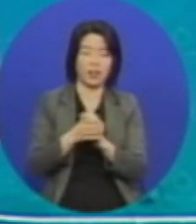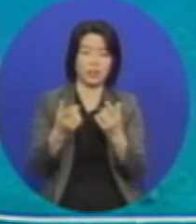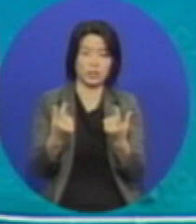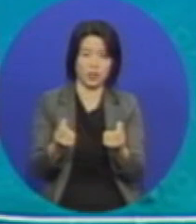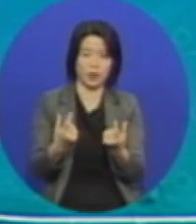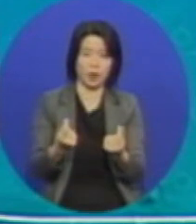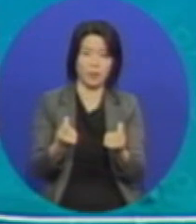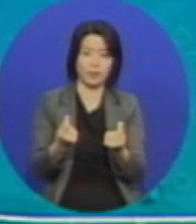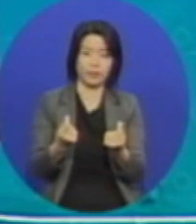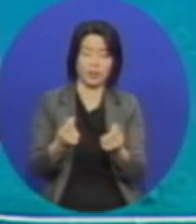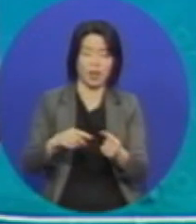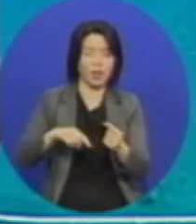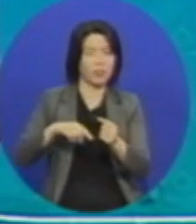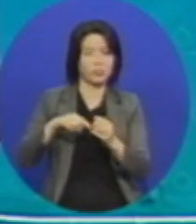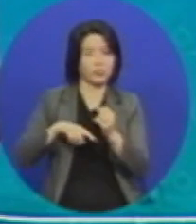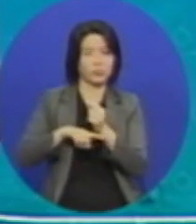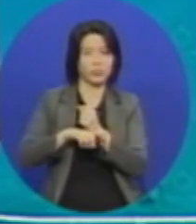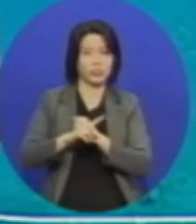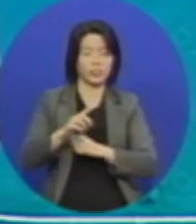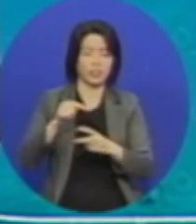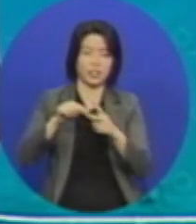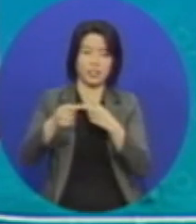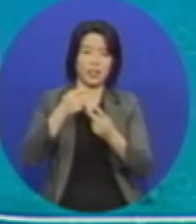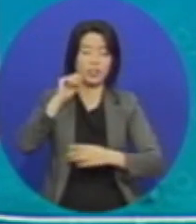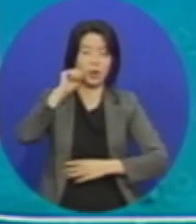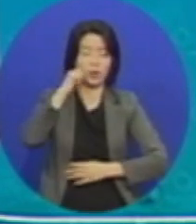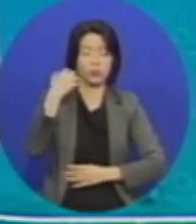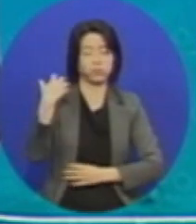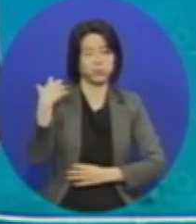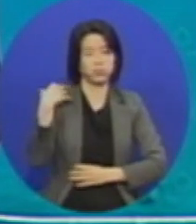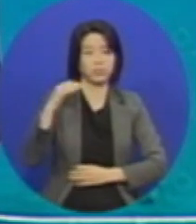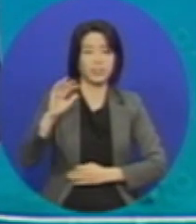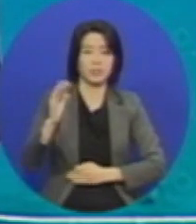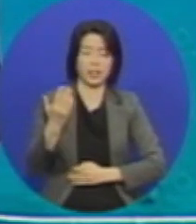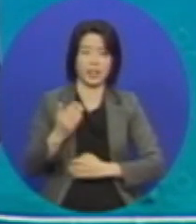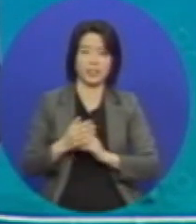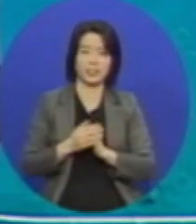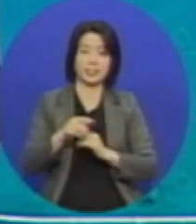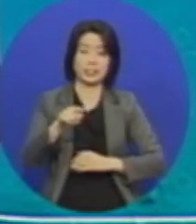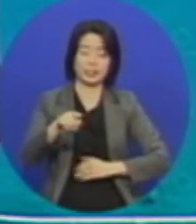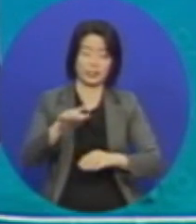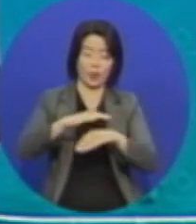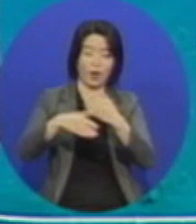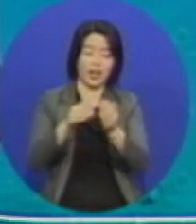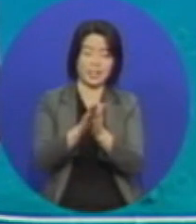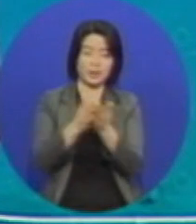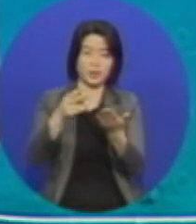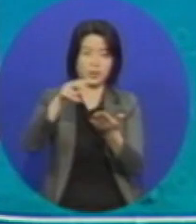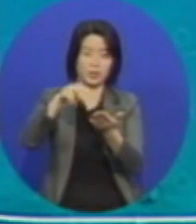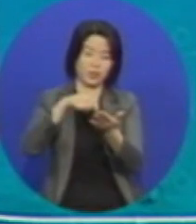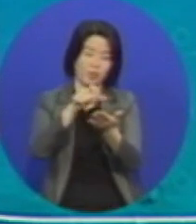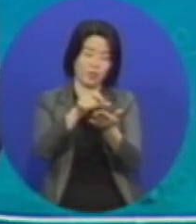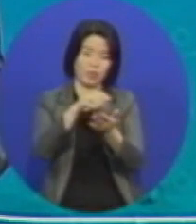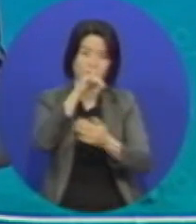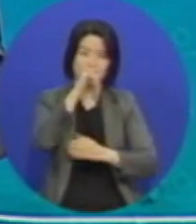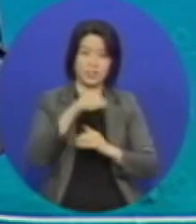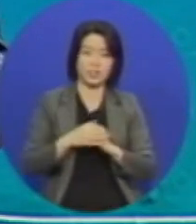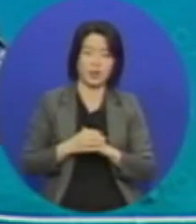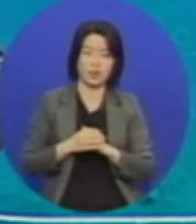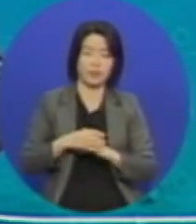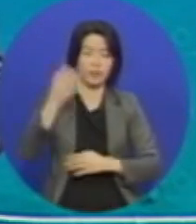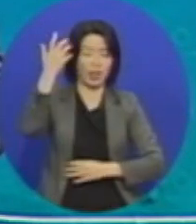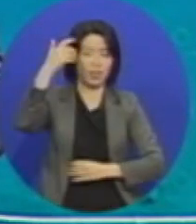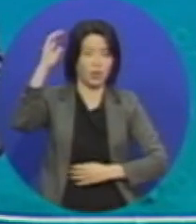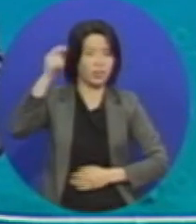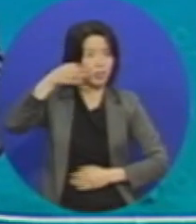아띠 이해가 잘 안되는 좀 부담스럽기도 1 그런 성경 구절도 있습니다 성령께서 깨닫게